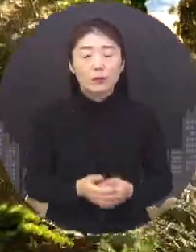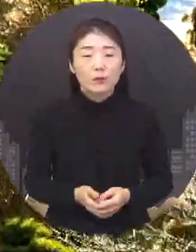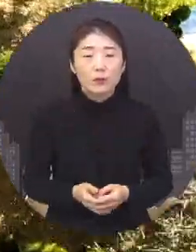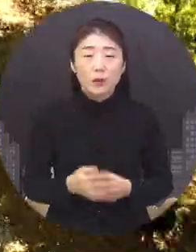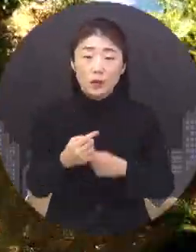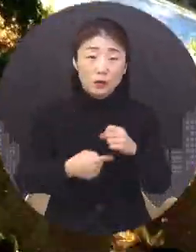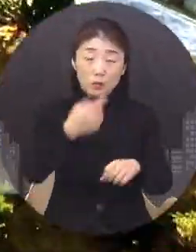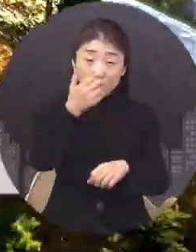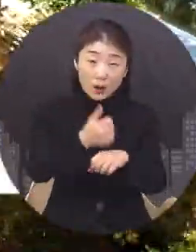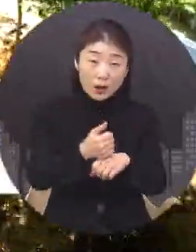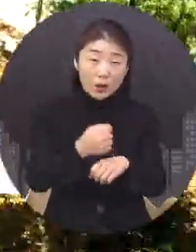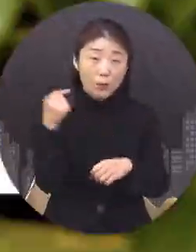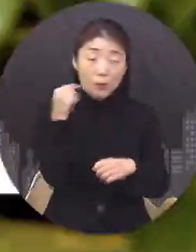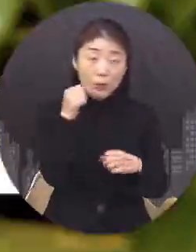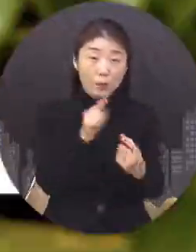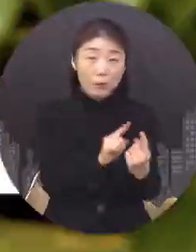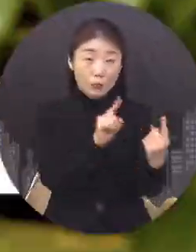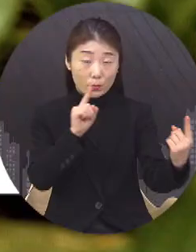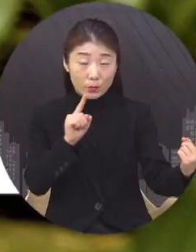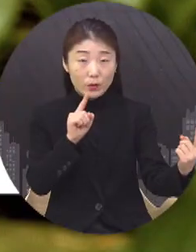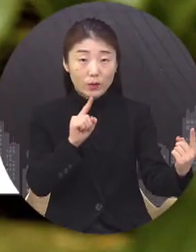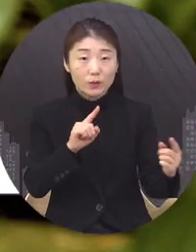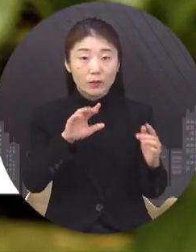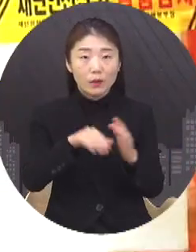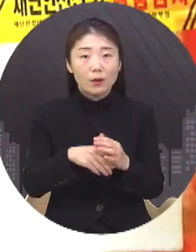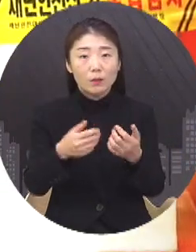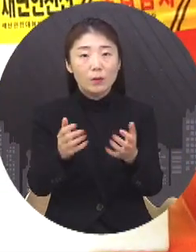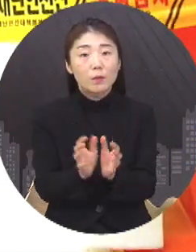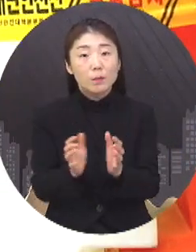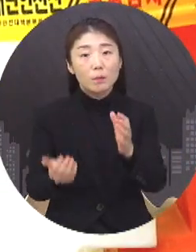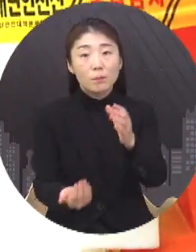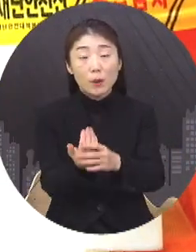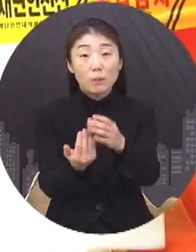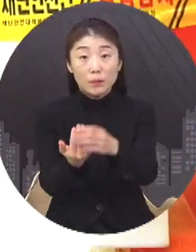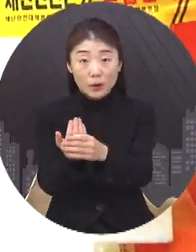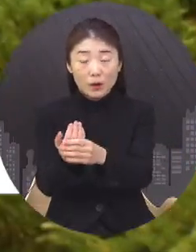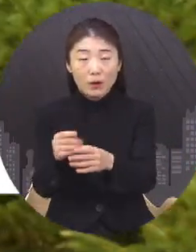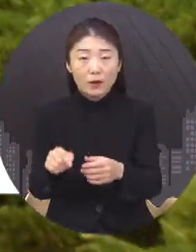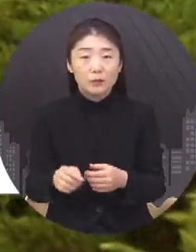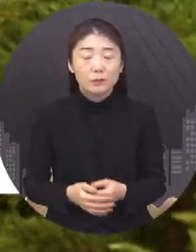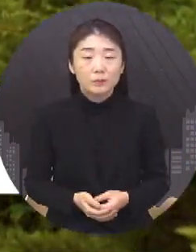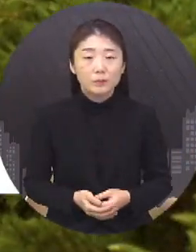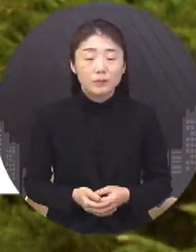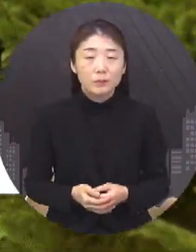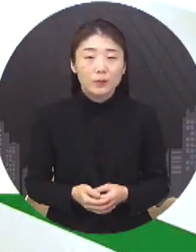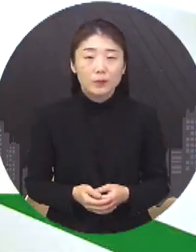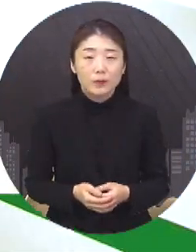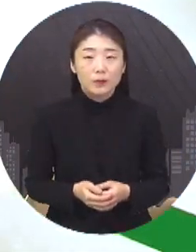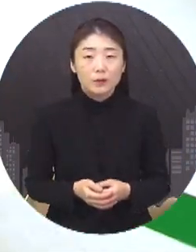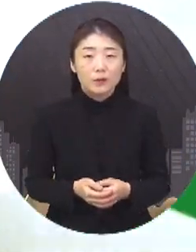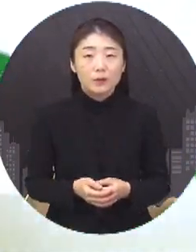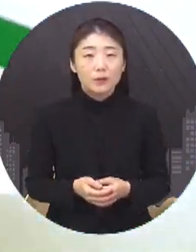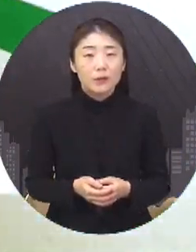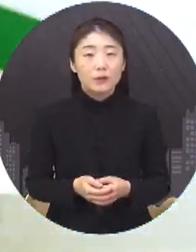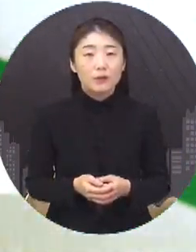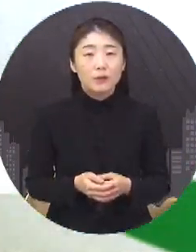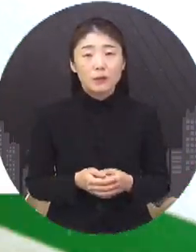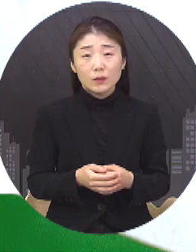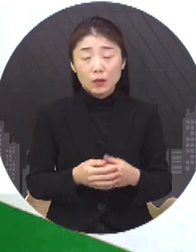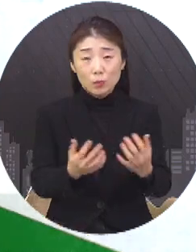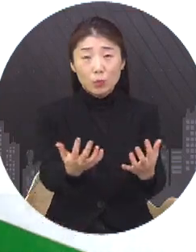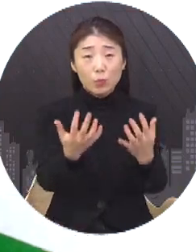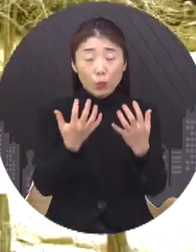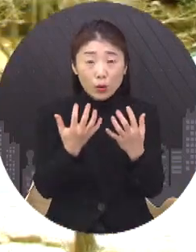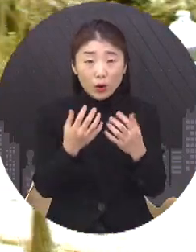연말 연시 강화된 거리두기 속에 터져나온 친 축제 기도한 빨 집단 감염 대면 기도의 강행으로 2탄 감염 의